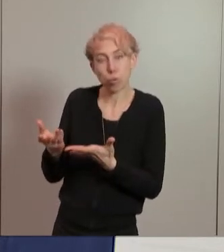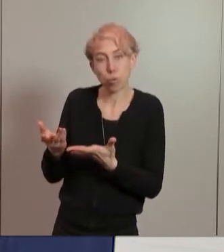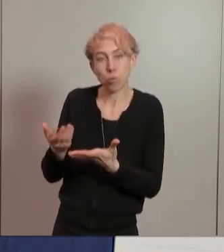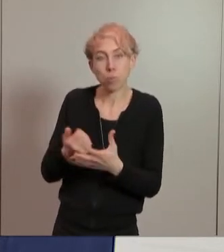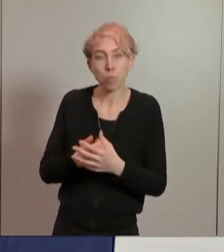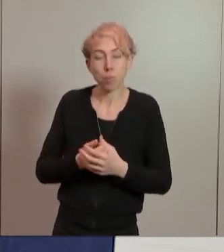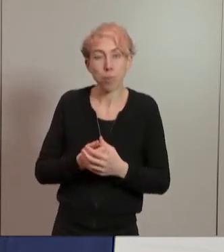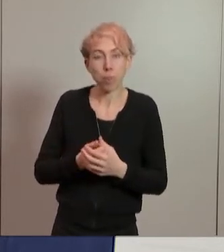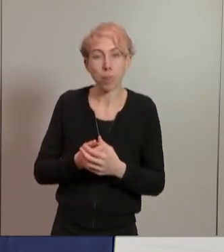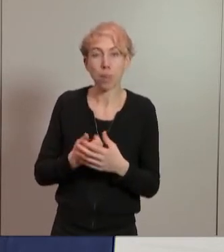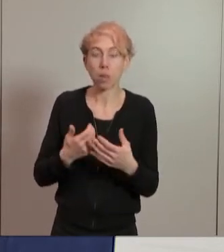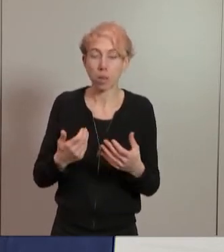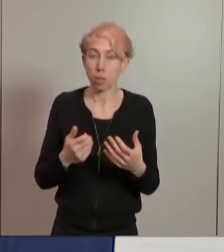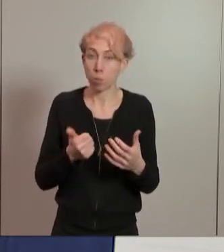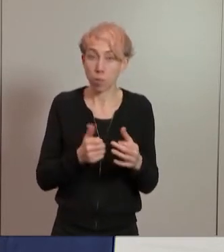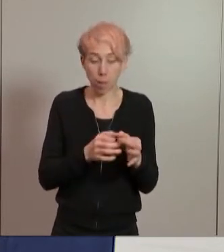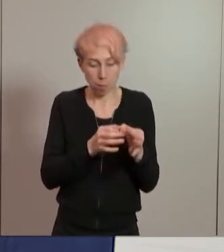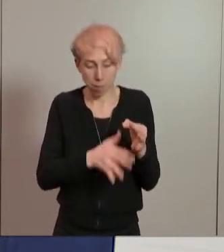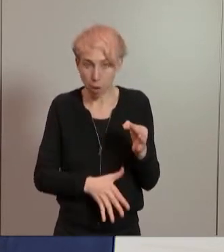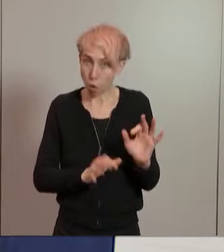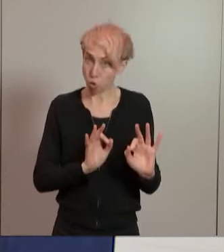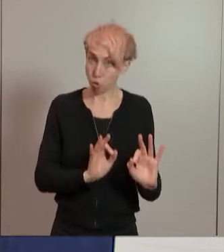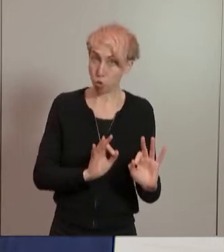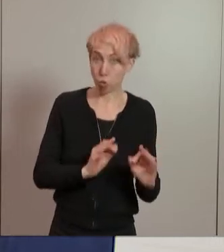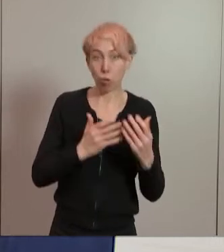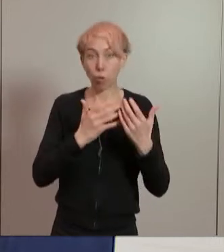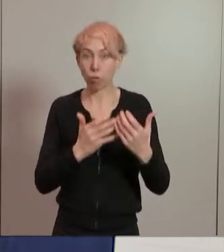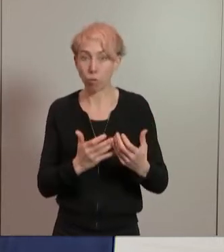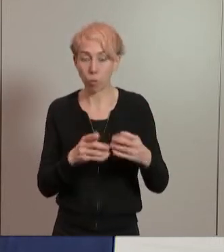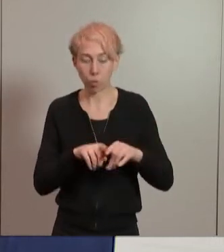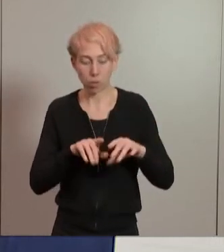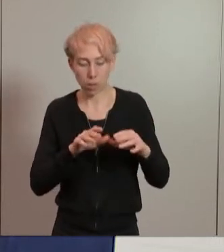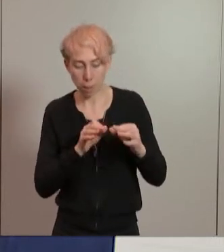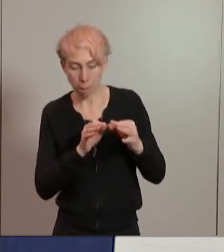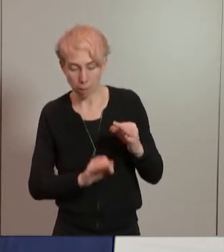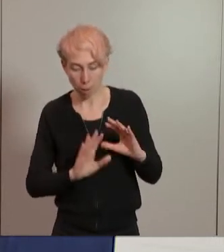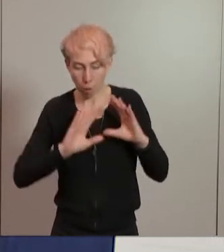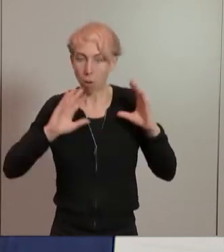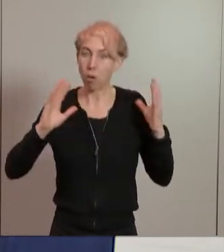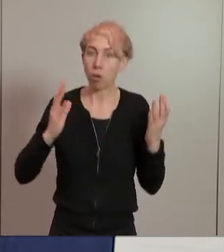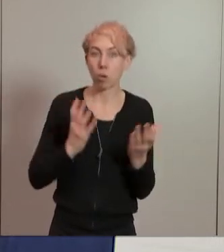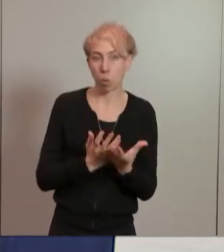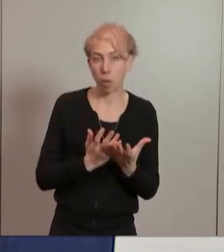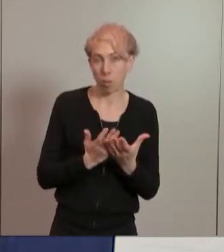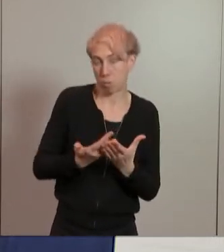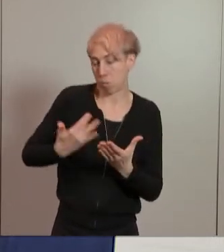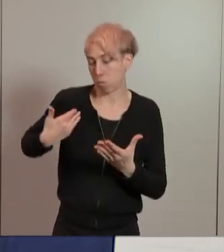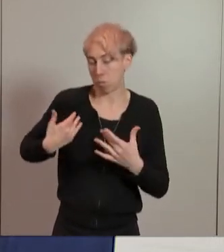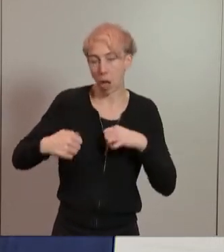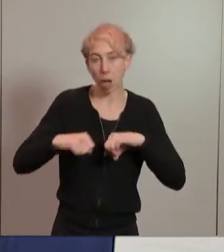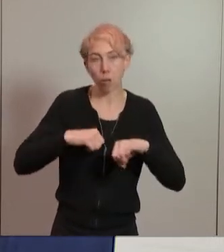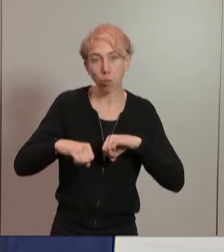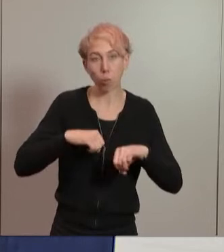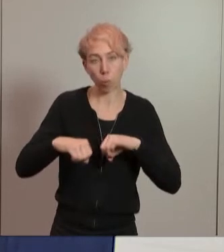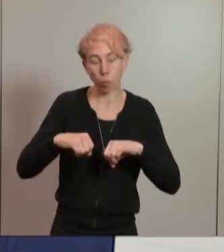à déjà d'avoir un bilan vraiment effectif et global et précis sur l'ensemble des actions qui ont été menées sur les